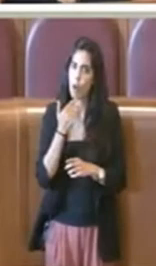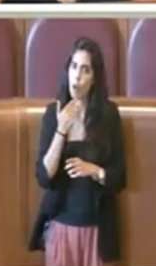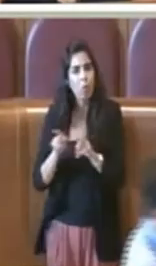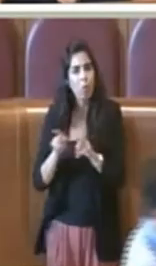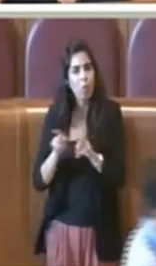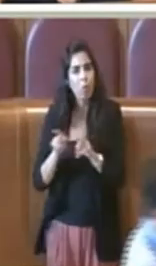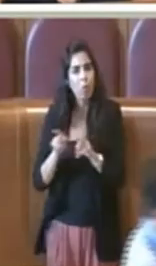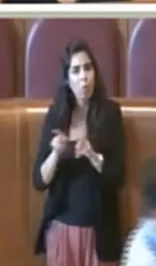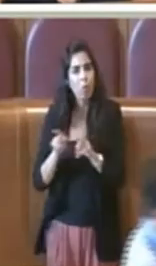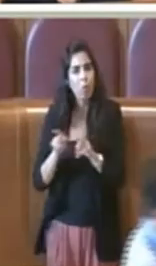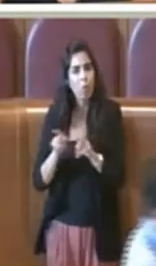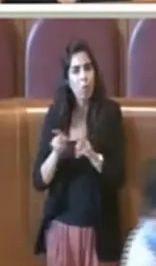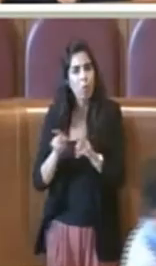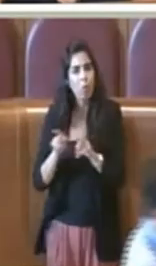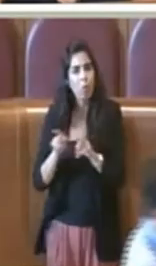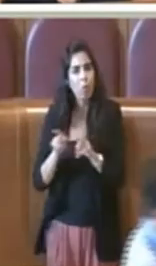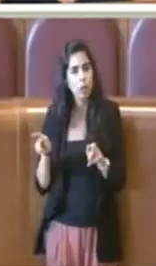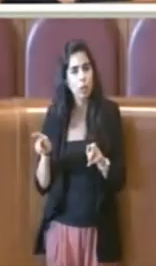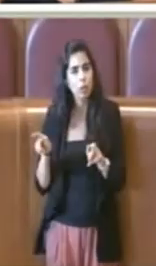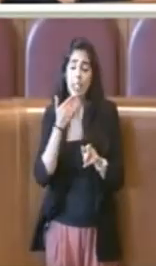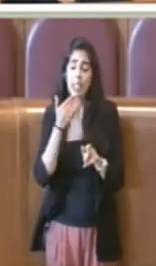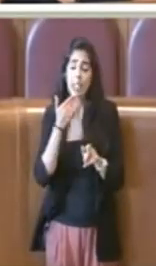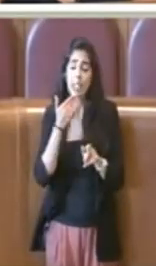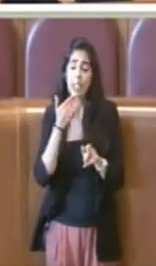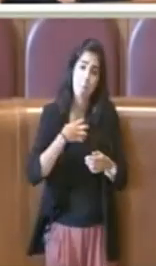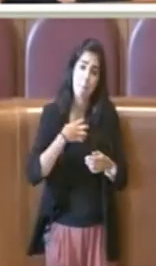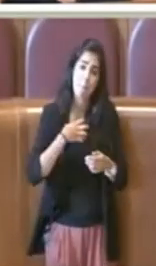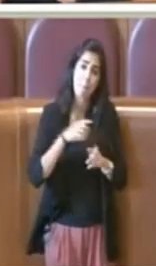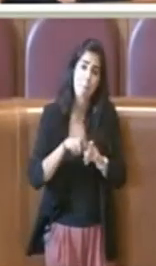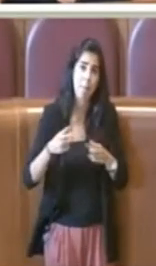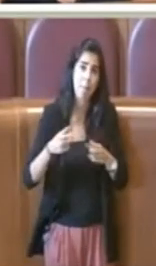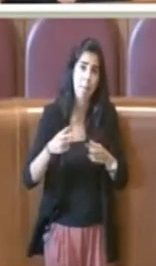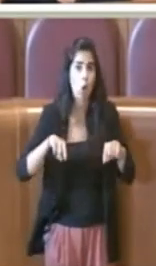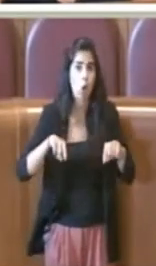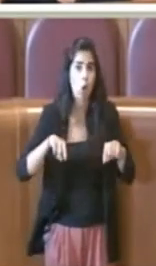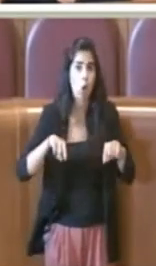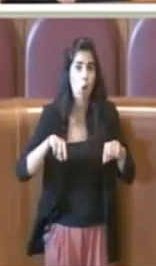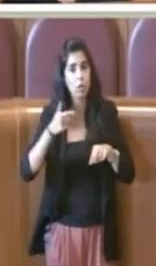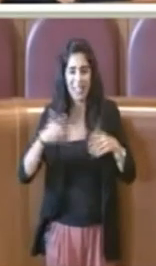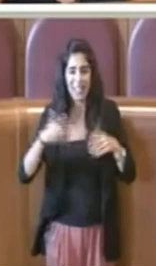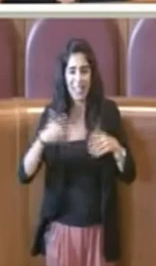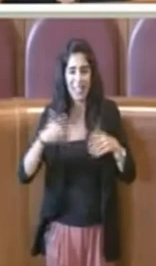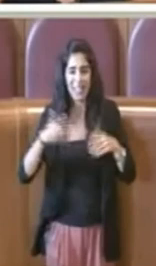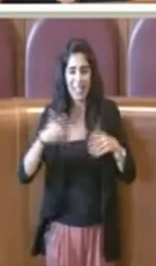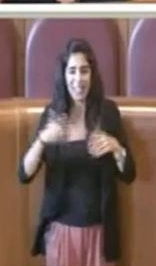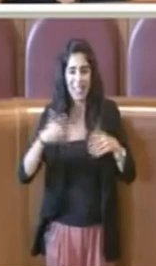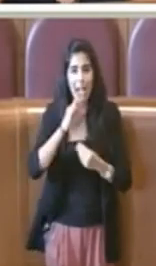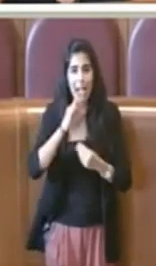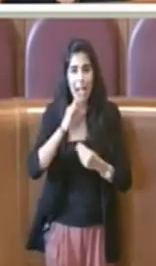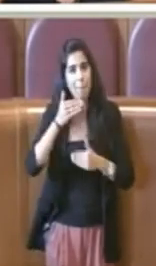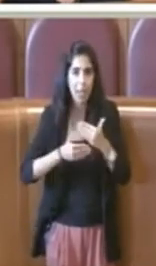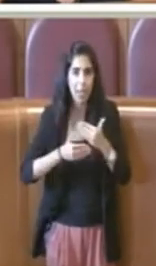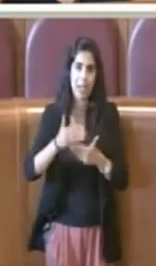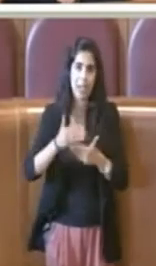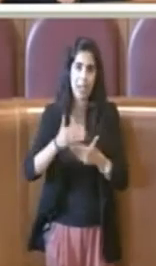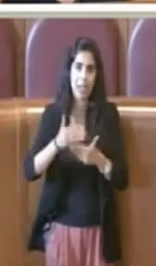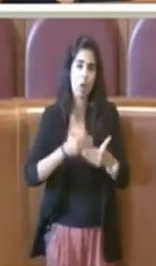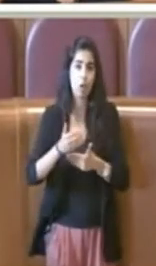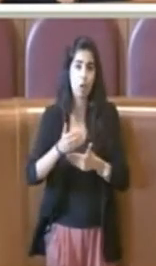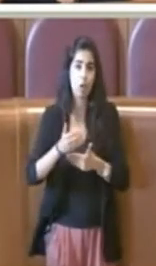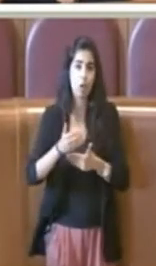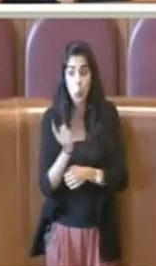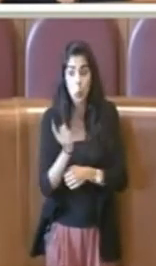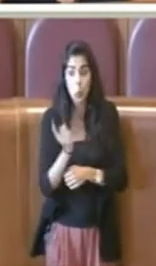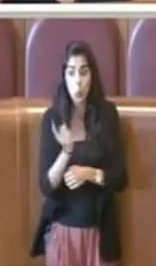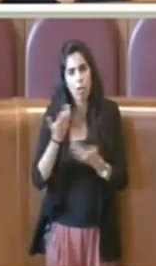ringraziare i membri della commissione, insieme ai quali abbiamo fatto questo percorso, non tutti, tant'è che oggi abbiamo